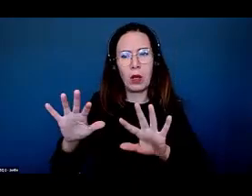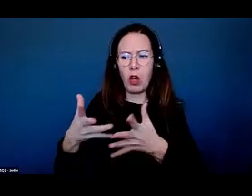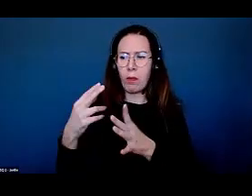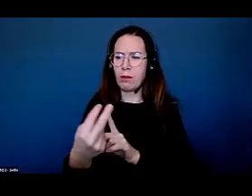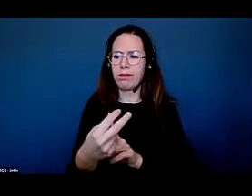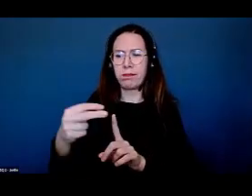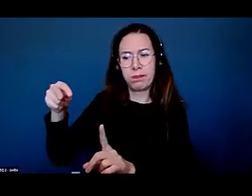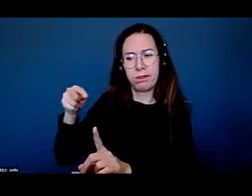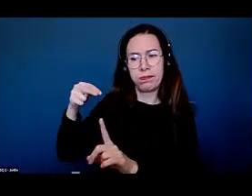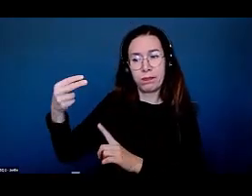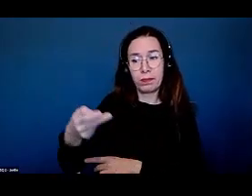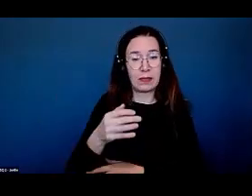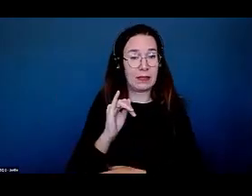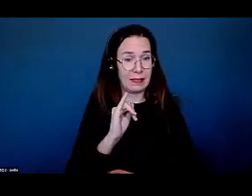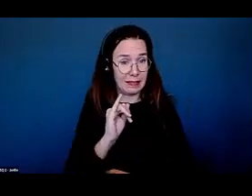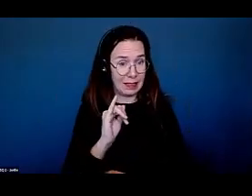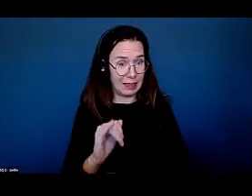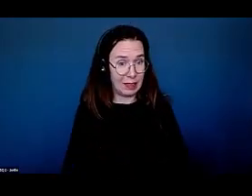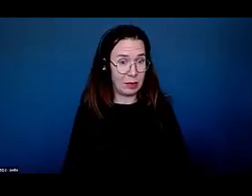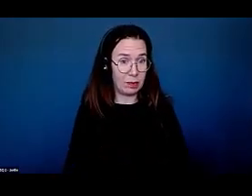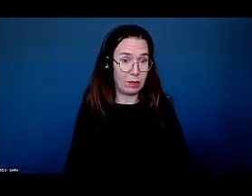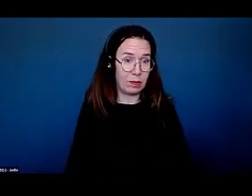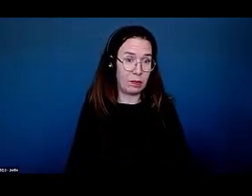la manière dont ils voient cela.